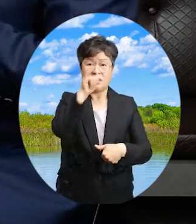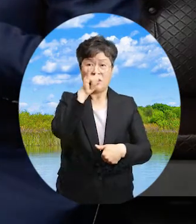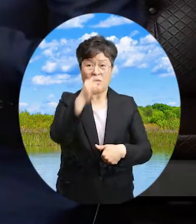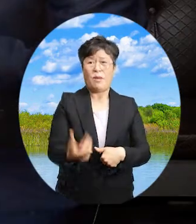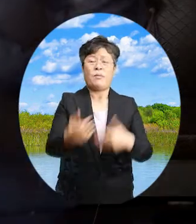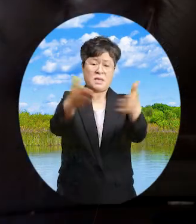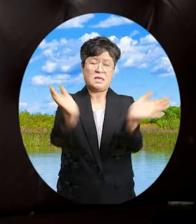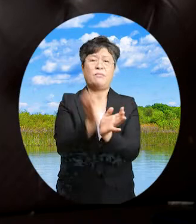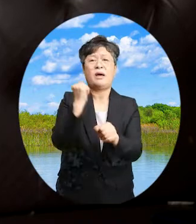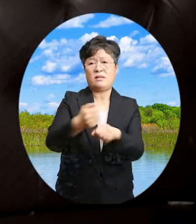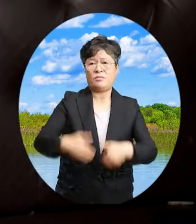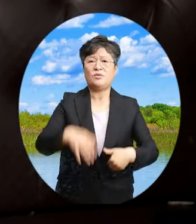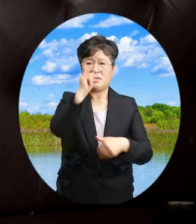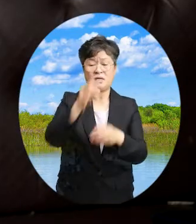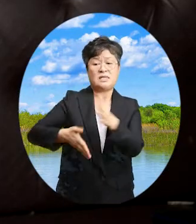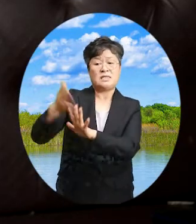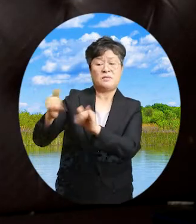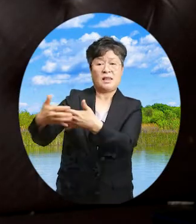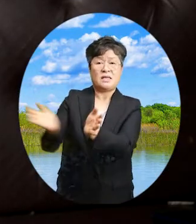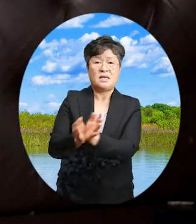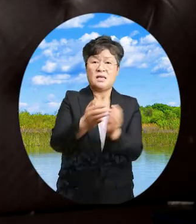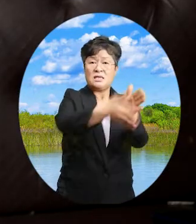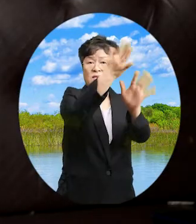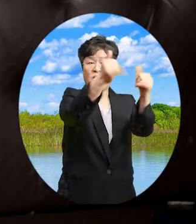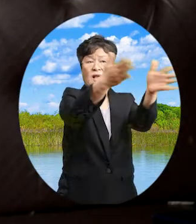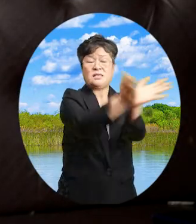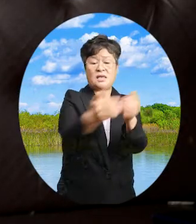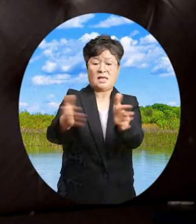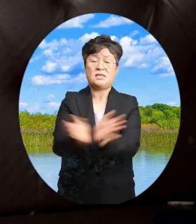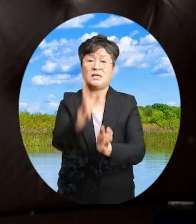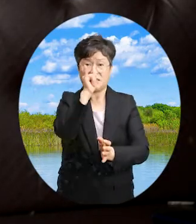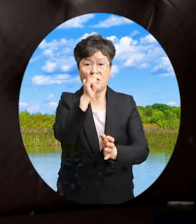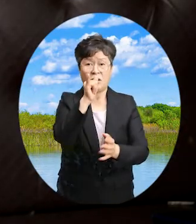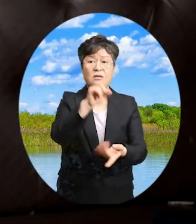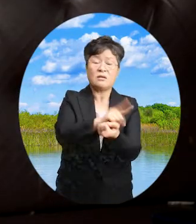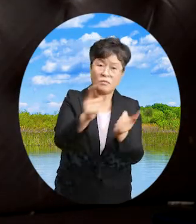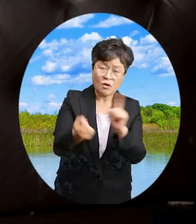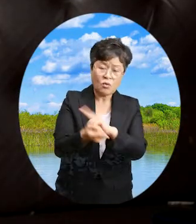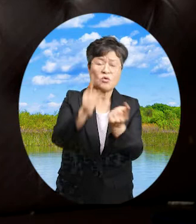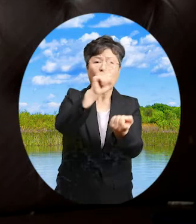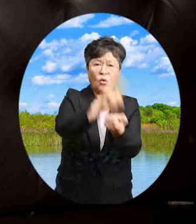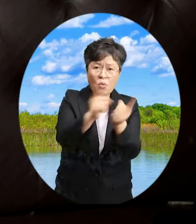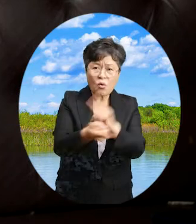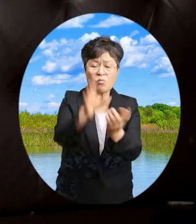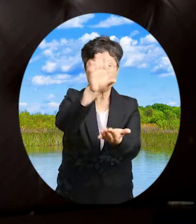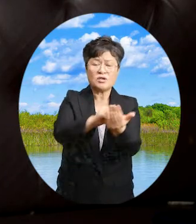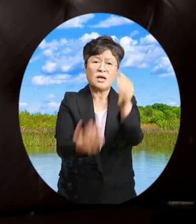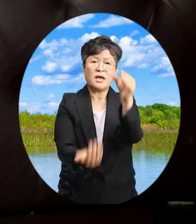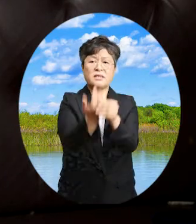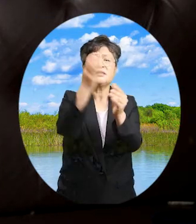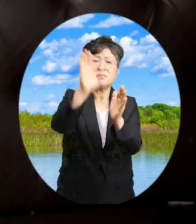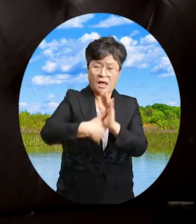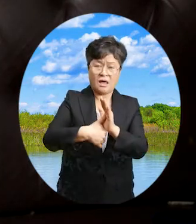있습니다. 예, 정말 설명 잘해주셔서 너무 감사한데요. 그러면 이 염원을 담아서